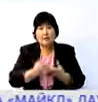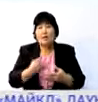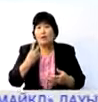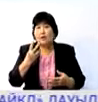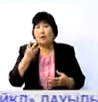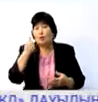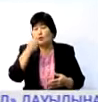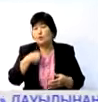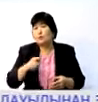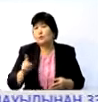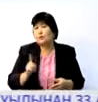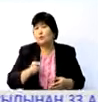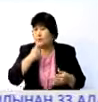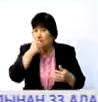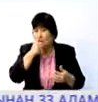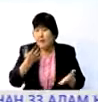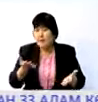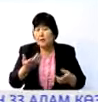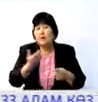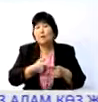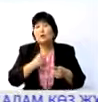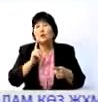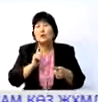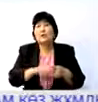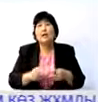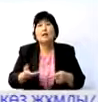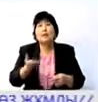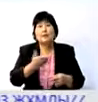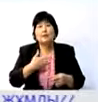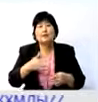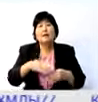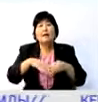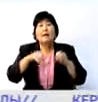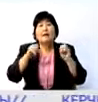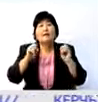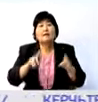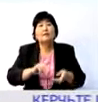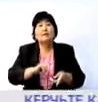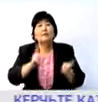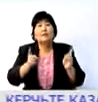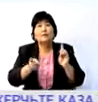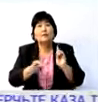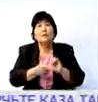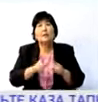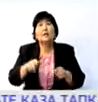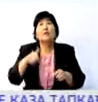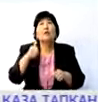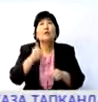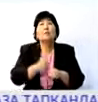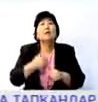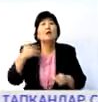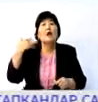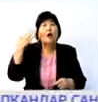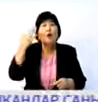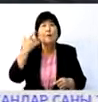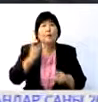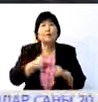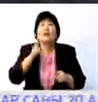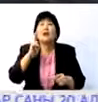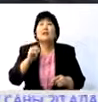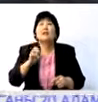жыл біз тосалмаймыз. Сондықтан біз классификаторды өзгерттік. Ең басты мақсаты бұл